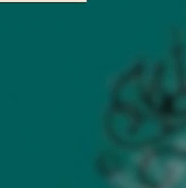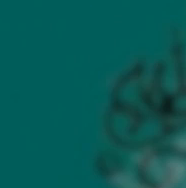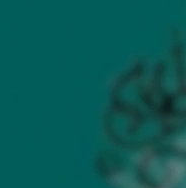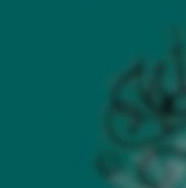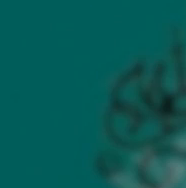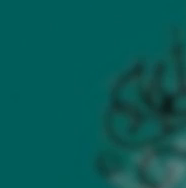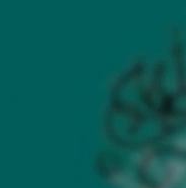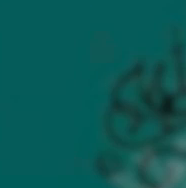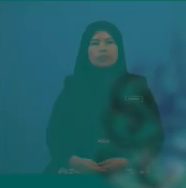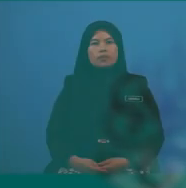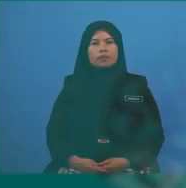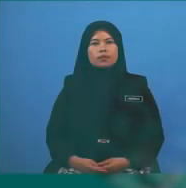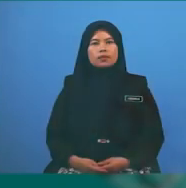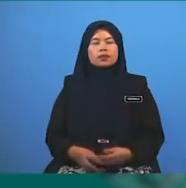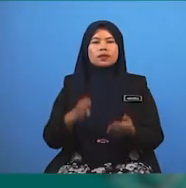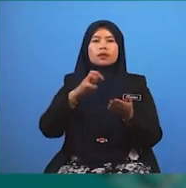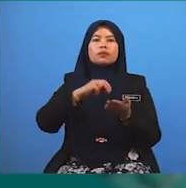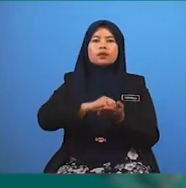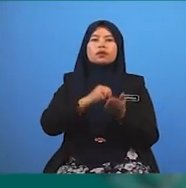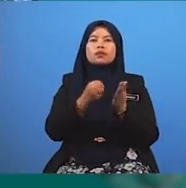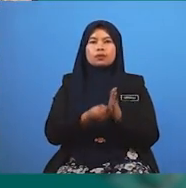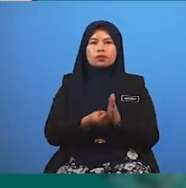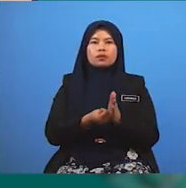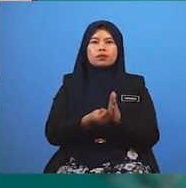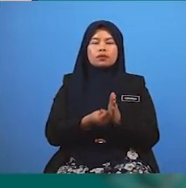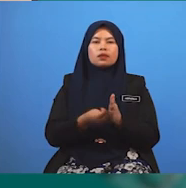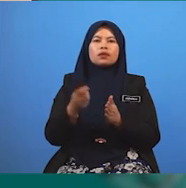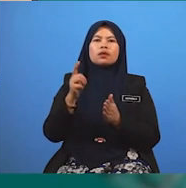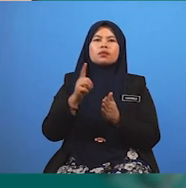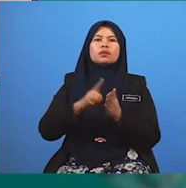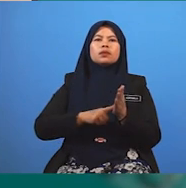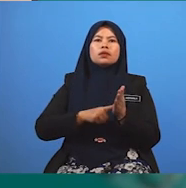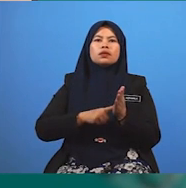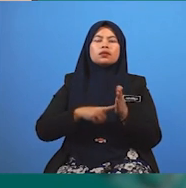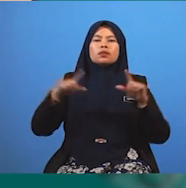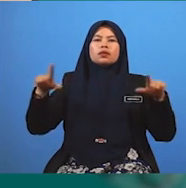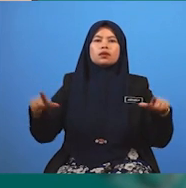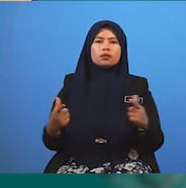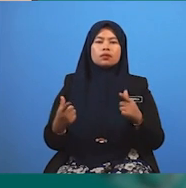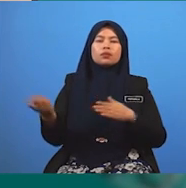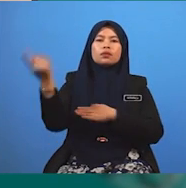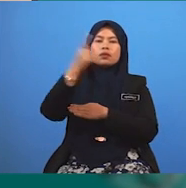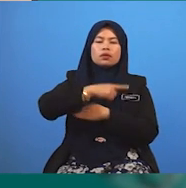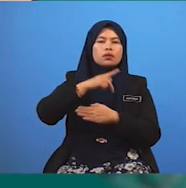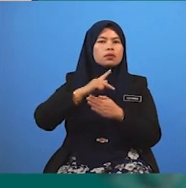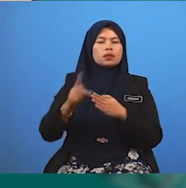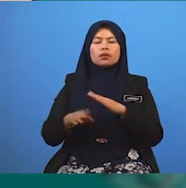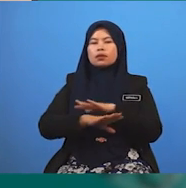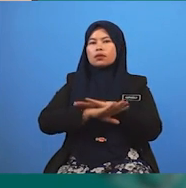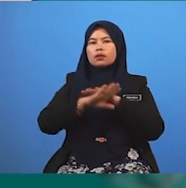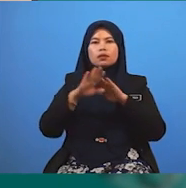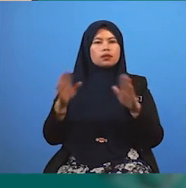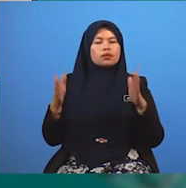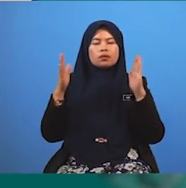العظيم. Maksudnya, apabila terjadi hari kiamat, tidak seorang pun dapat